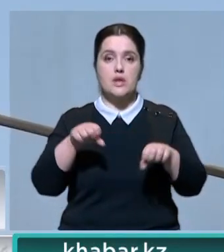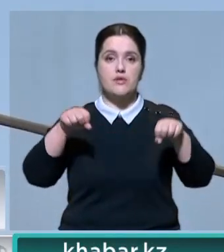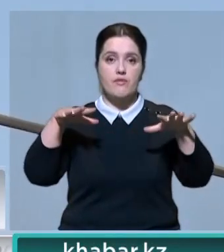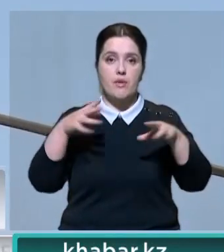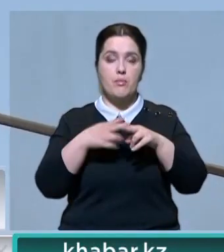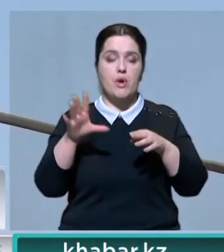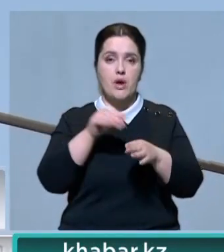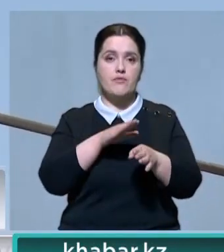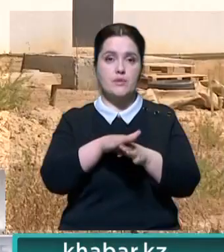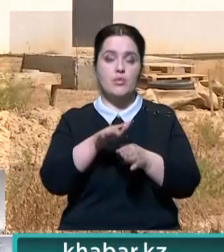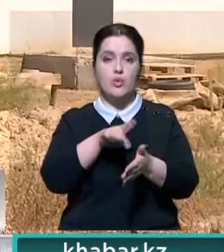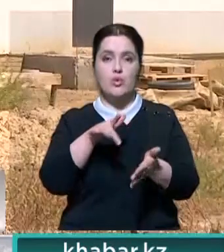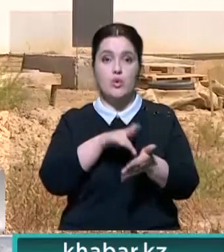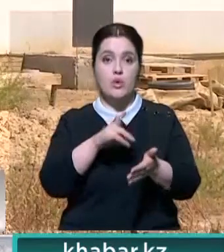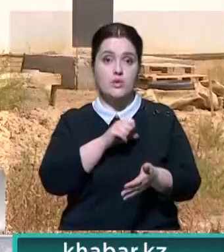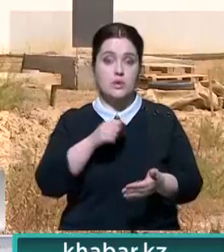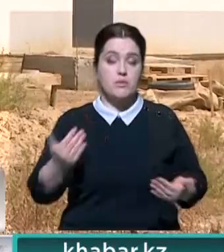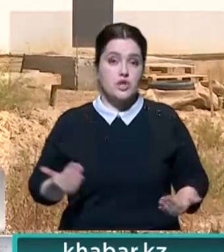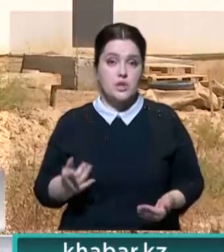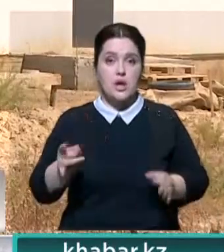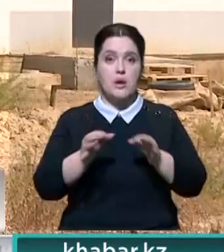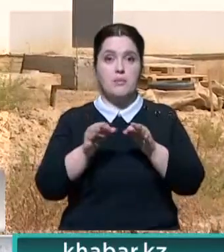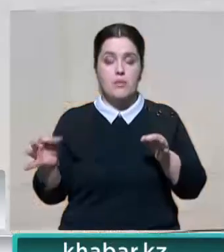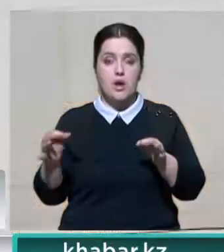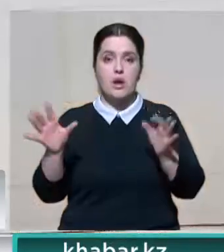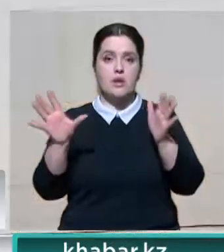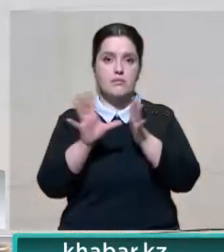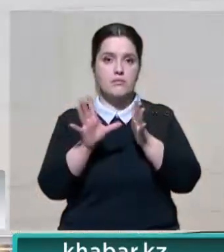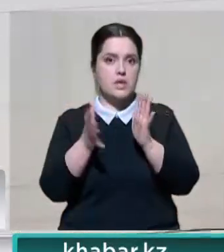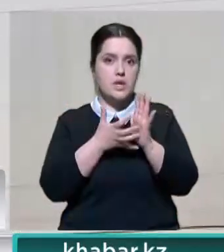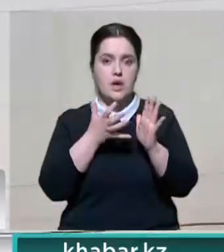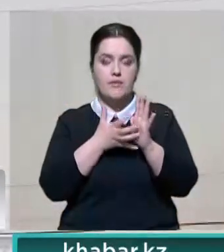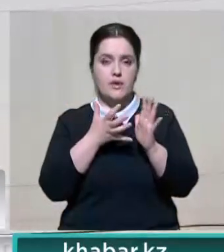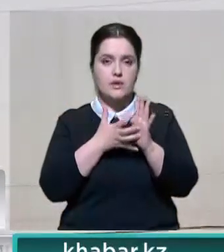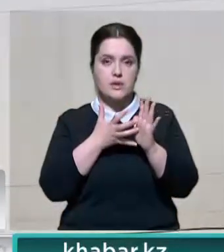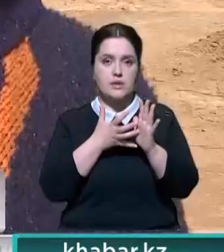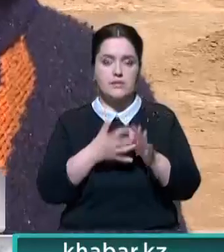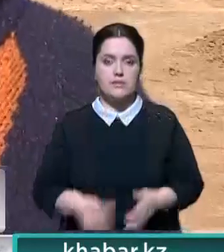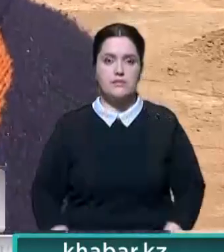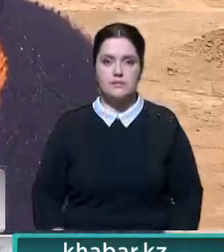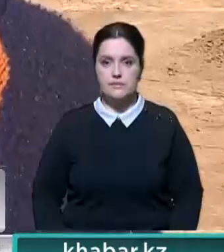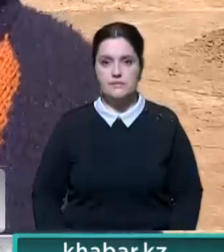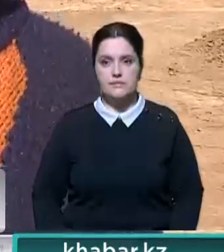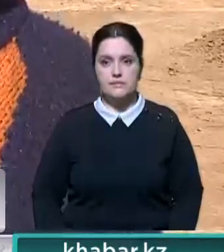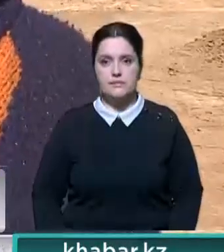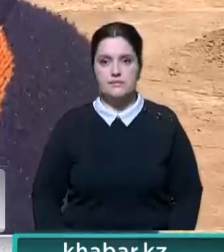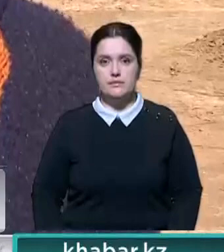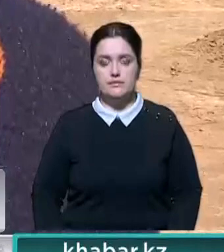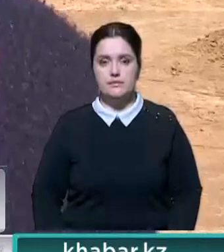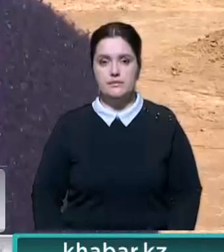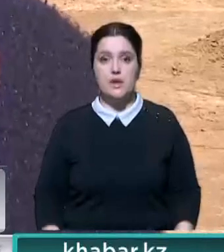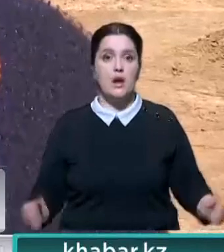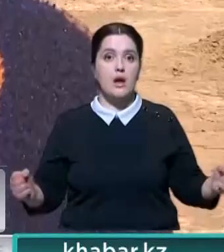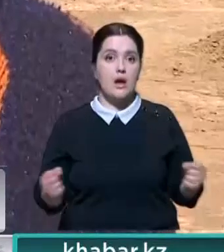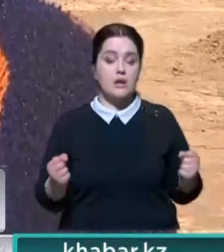по всему городу. Но у самих жителей микрорайона напряжения едва ли хватает на работу холодильника. Холодильник